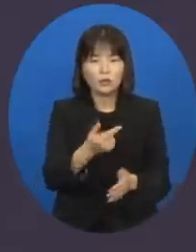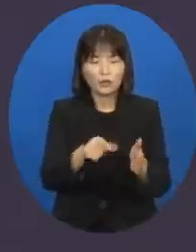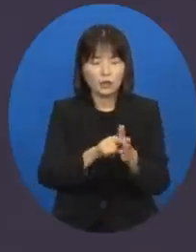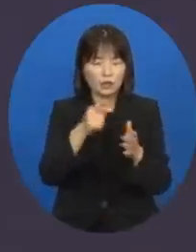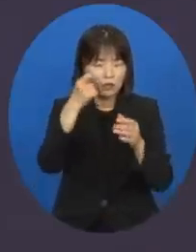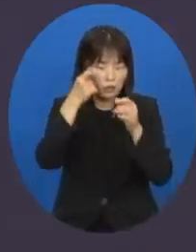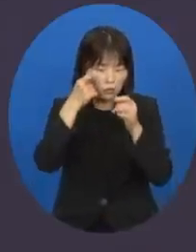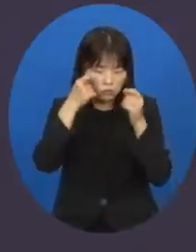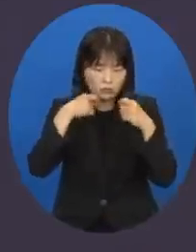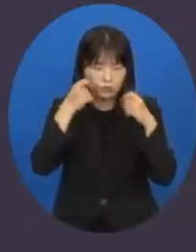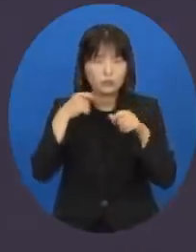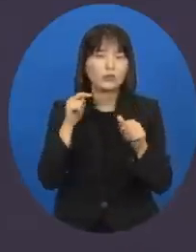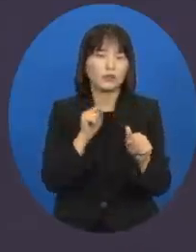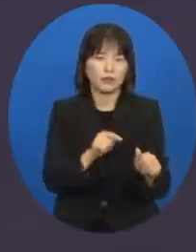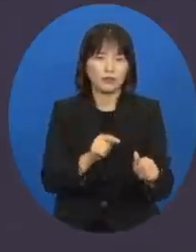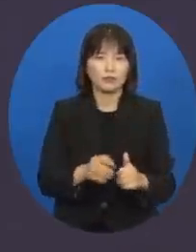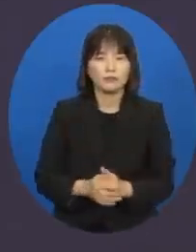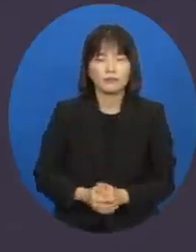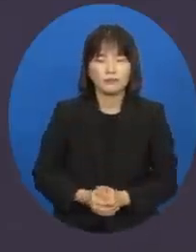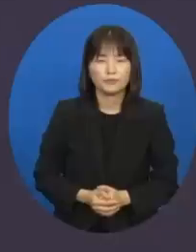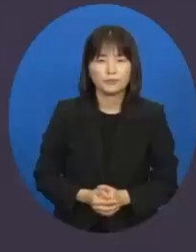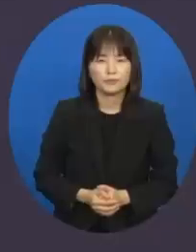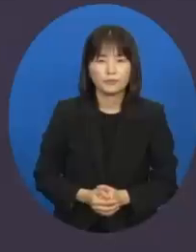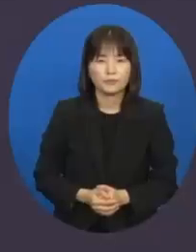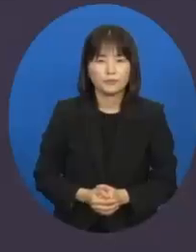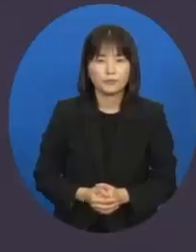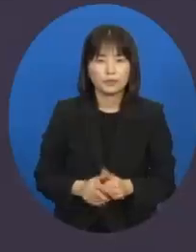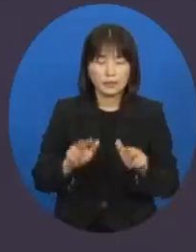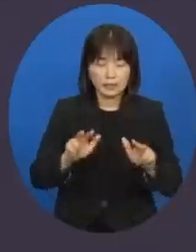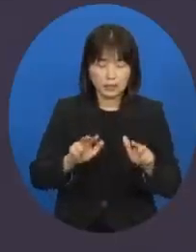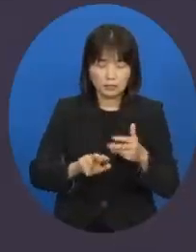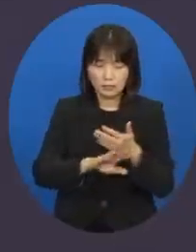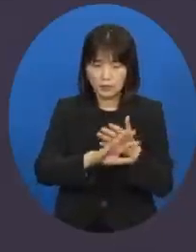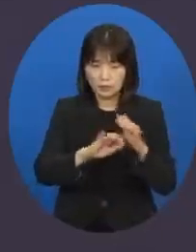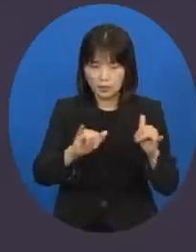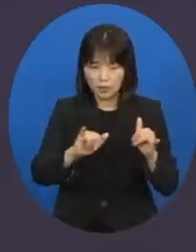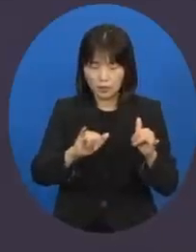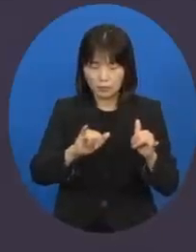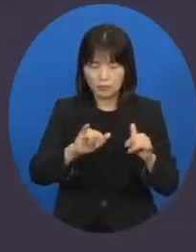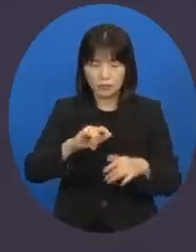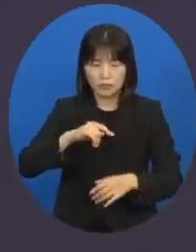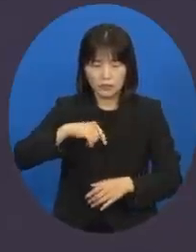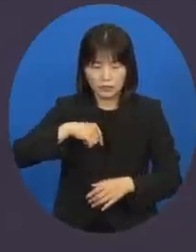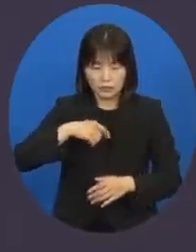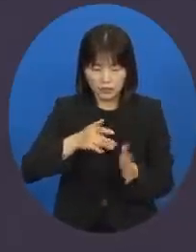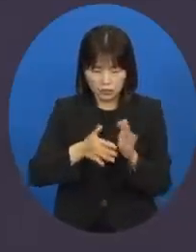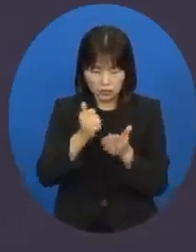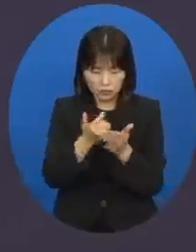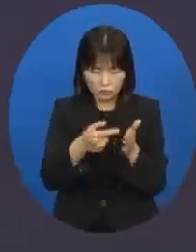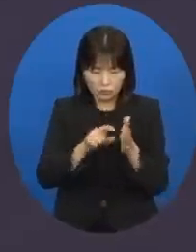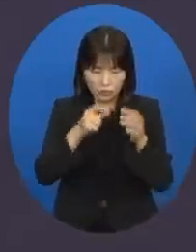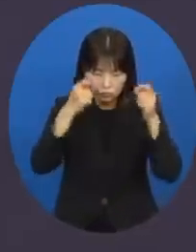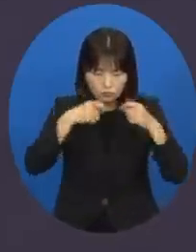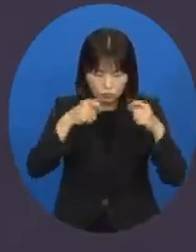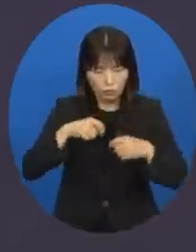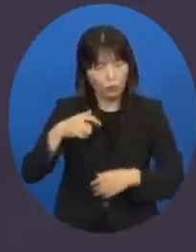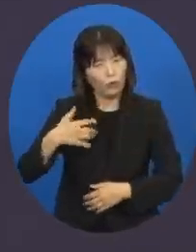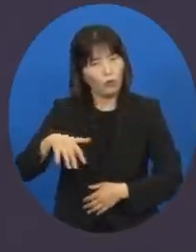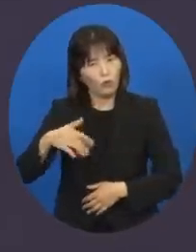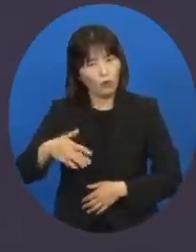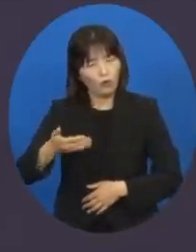울라. 아니 지금 사람들이 자기를 위해서 우는 것도 대단한 일인데 오히려 나는